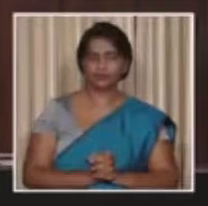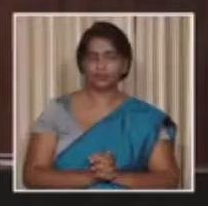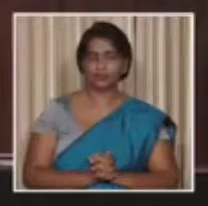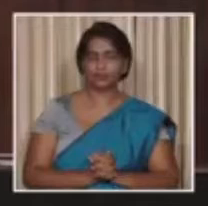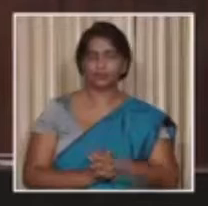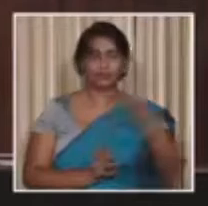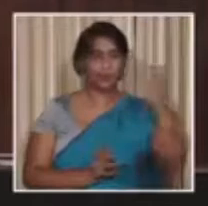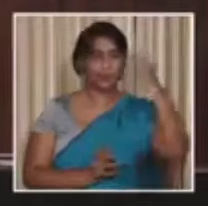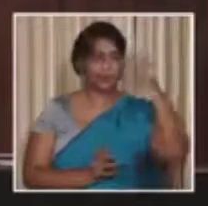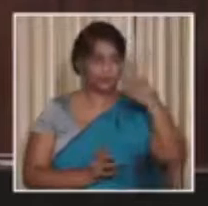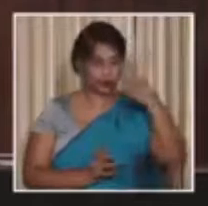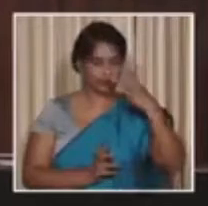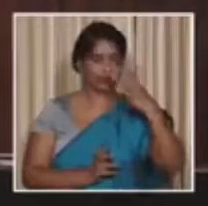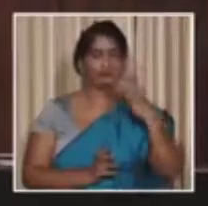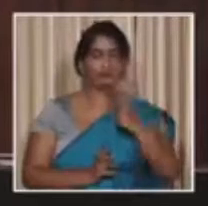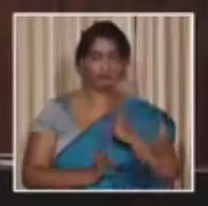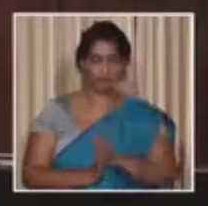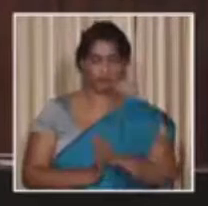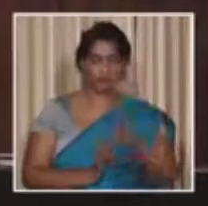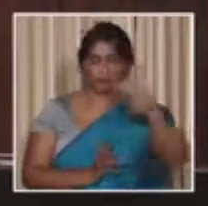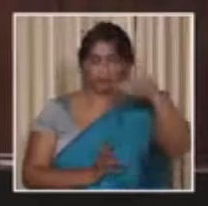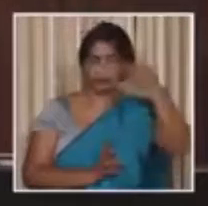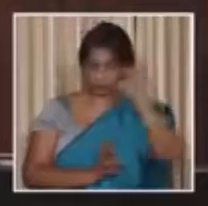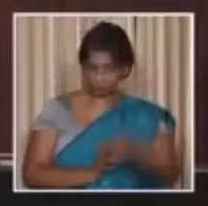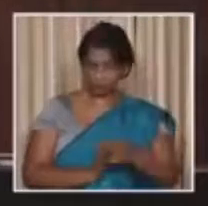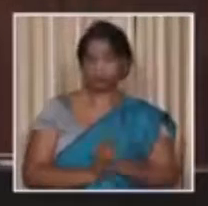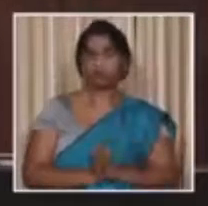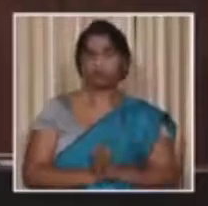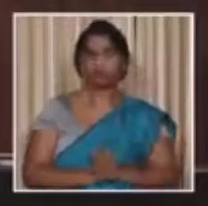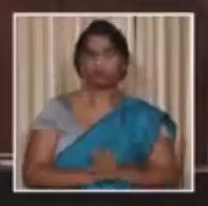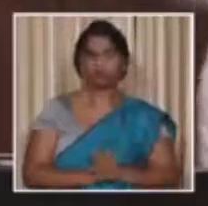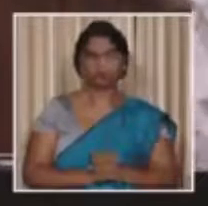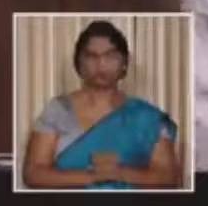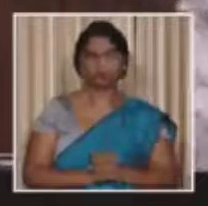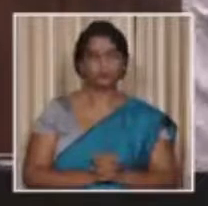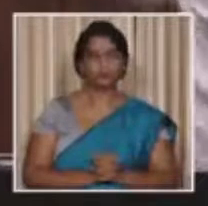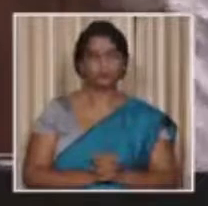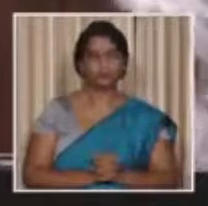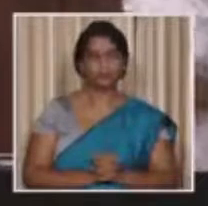යෝජනා අංක 2 කරනවා. සභාව එකඟද? හායි.